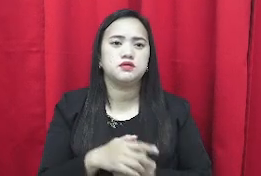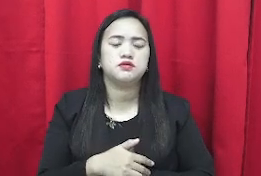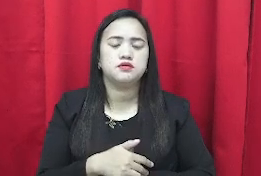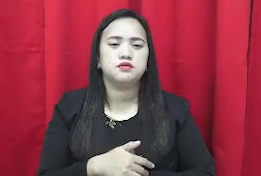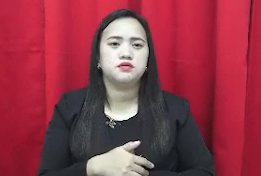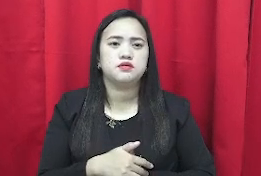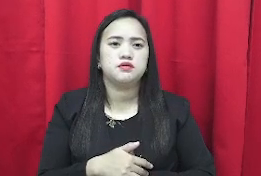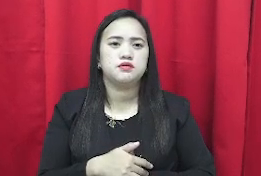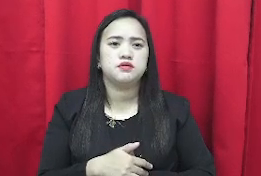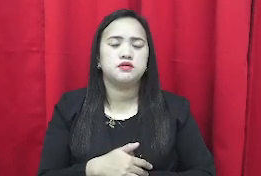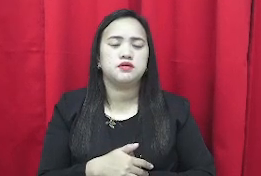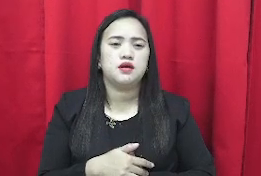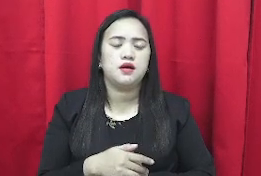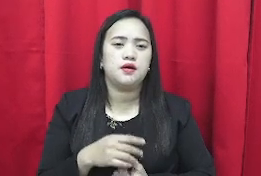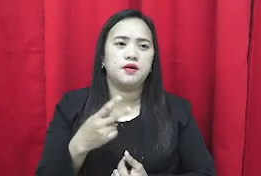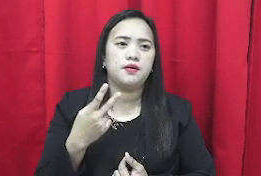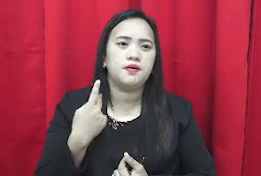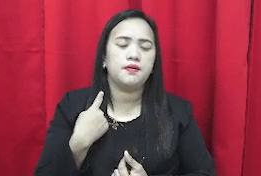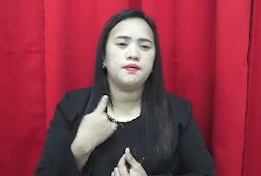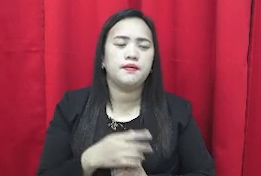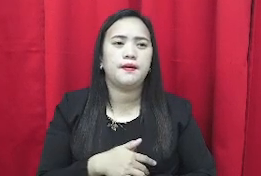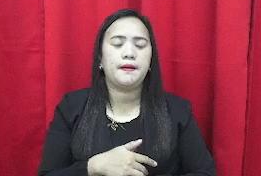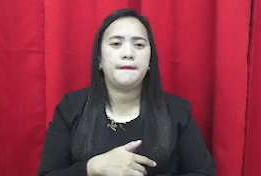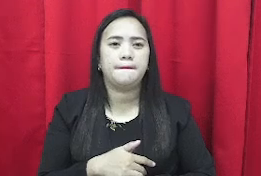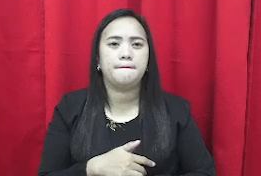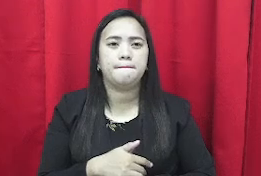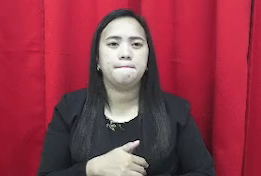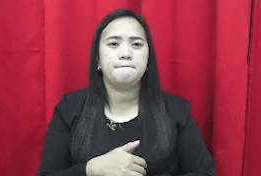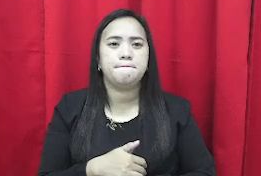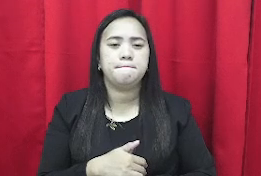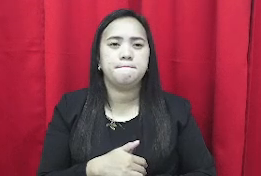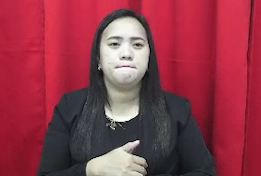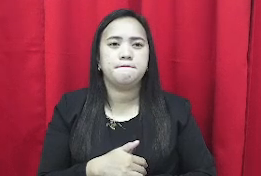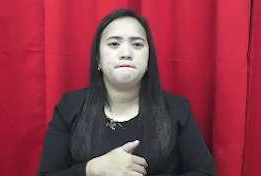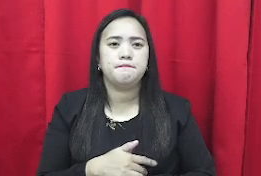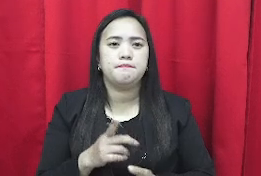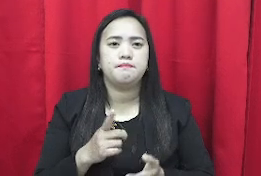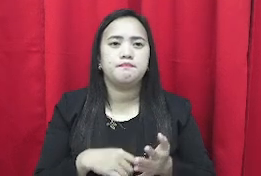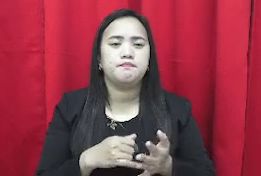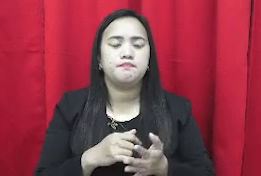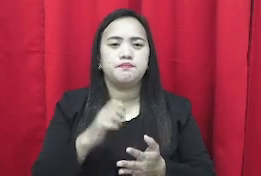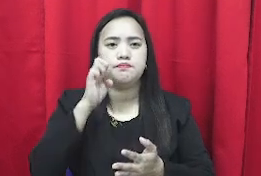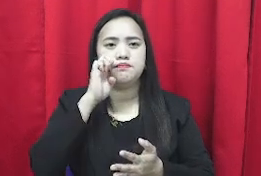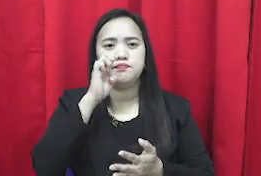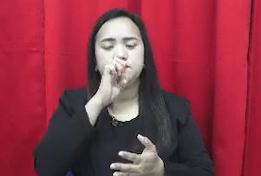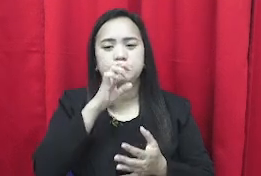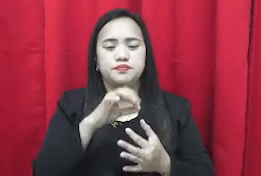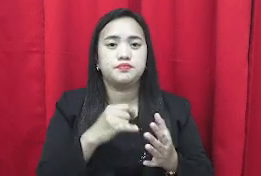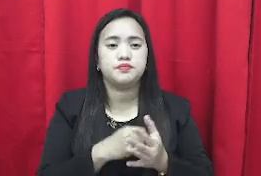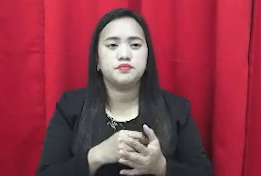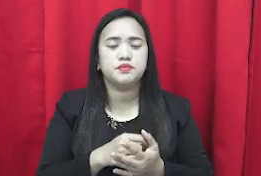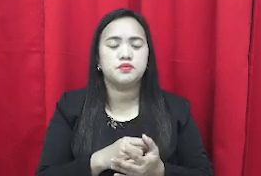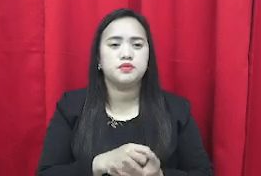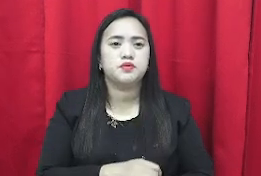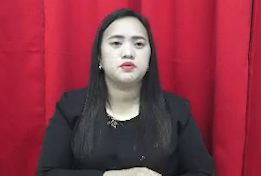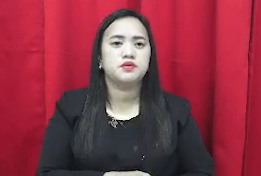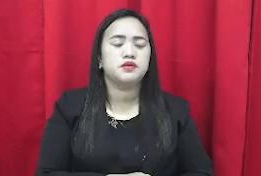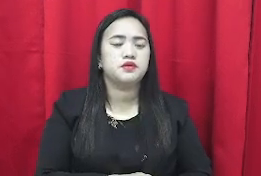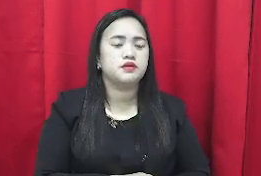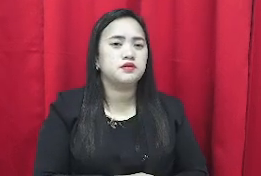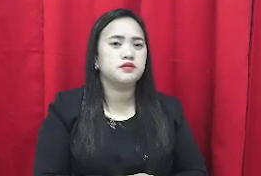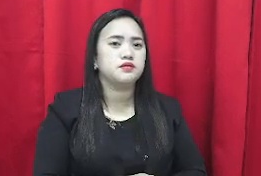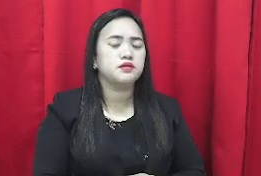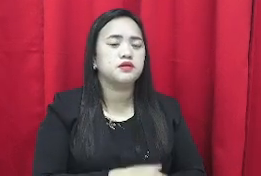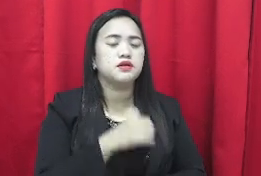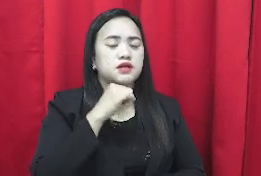nangitim ng konti bihira kaya Ano kayang kinakain nila doon naku mga kapatid lalong-lalo na